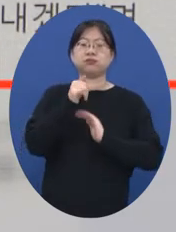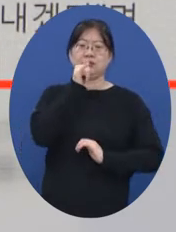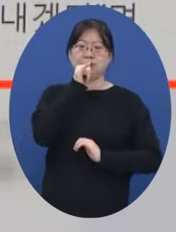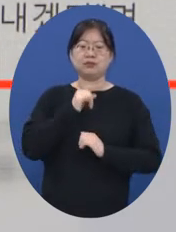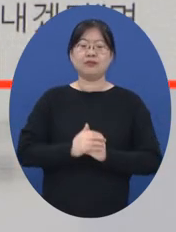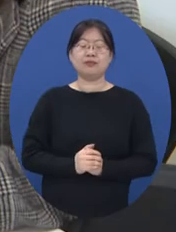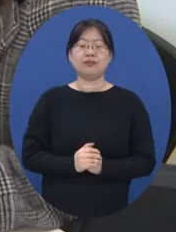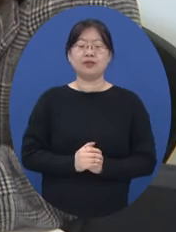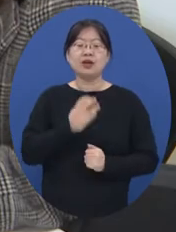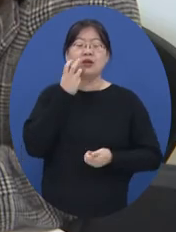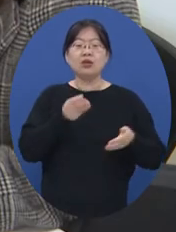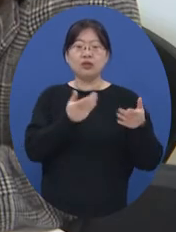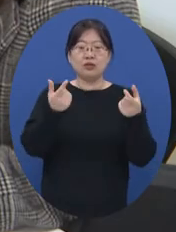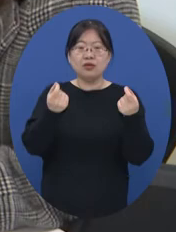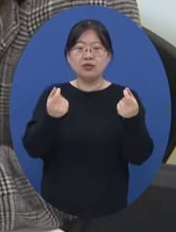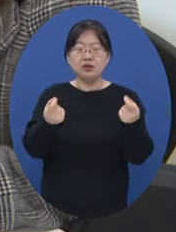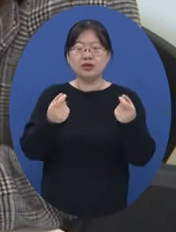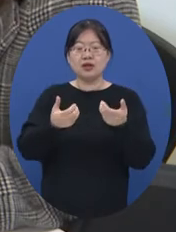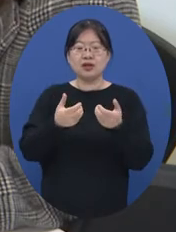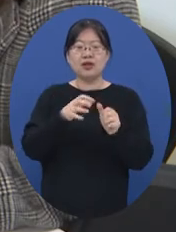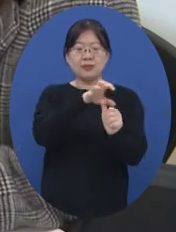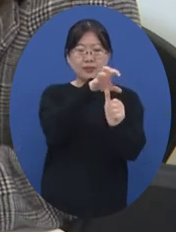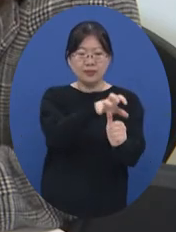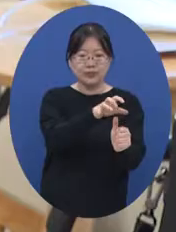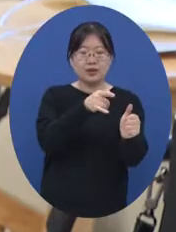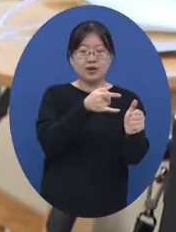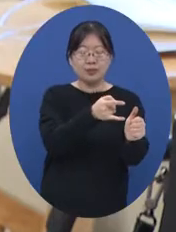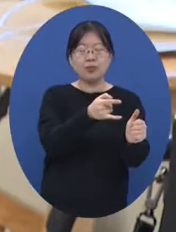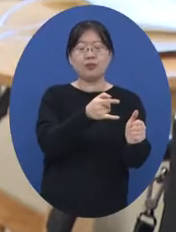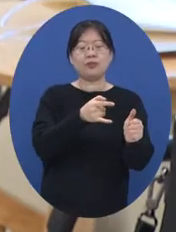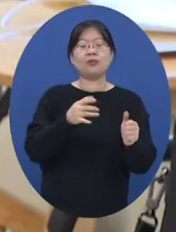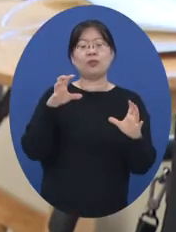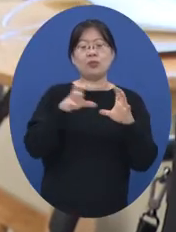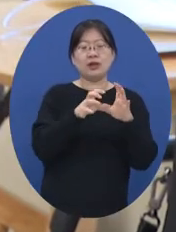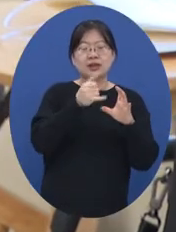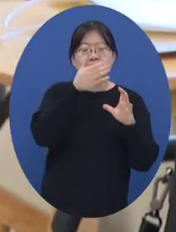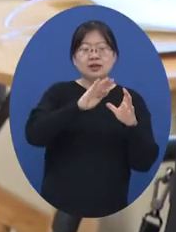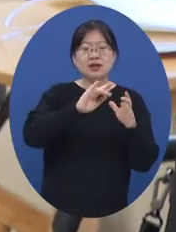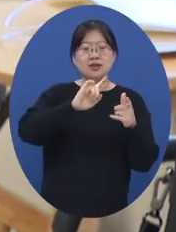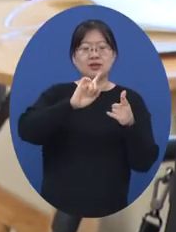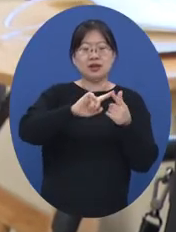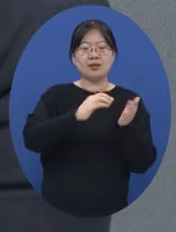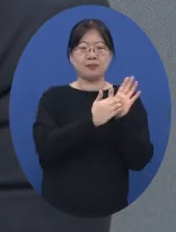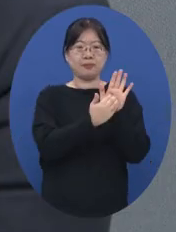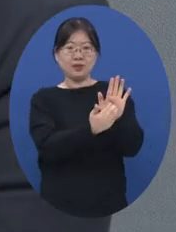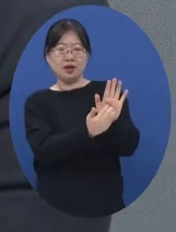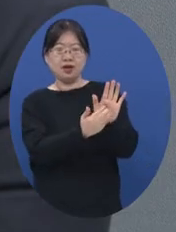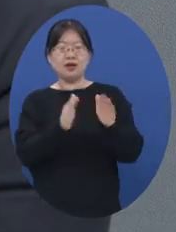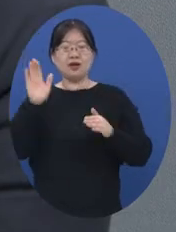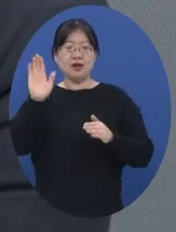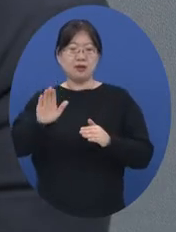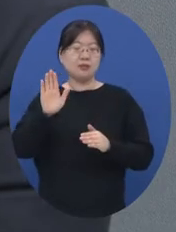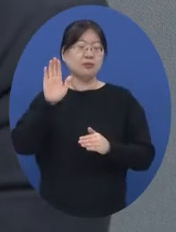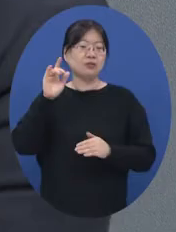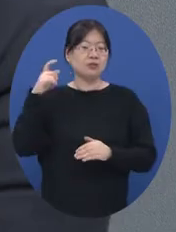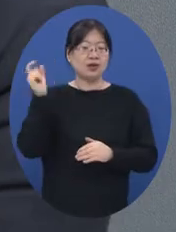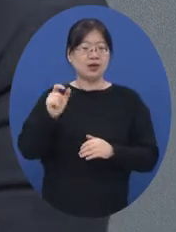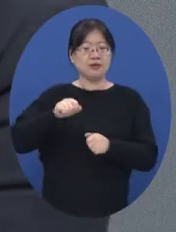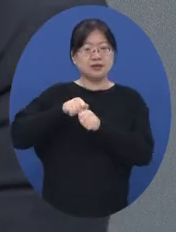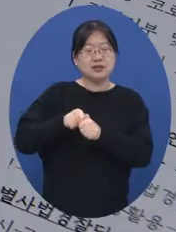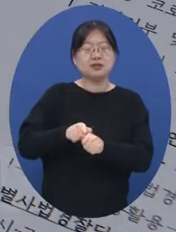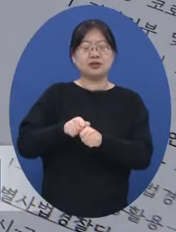있었습니다 경기도가 이렇게 격리 자 에 포함 됐는데 이를 거부해 시엔 앞으로 초강경 대책을 쓰기로